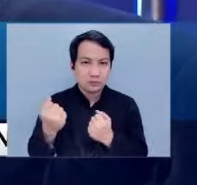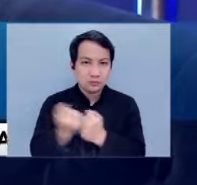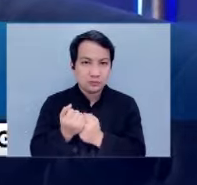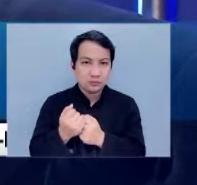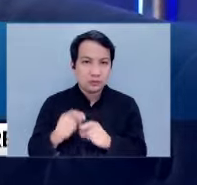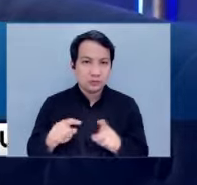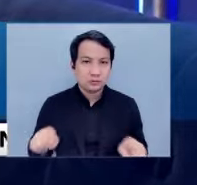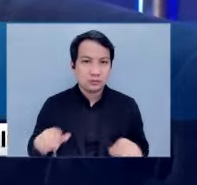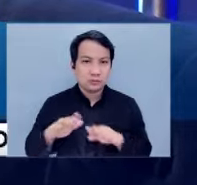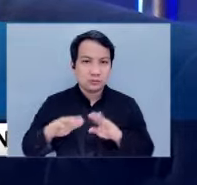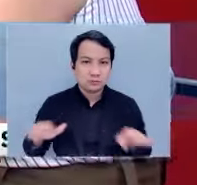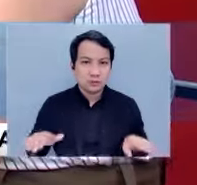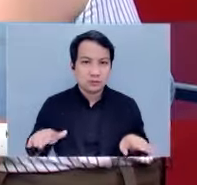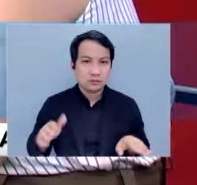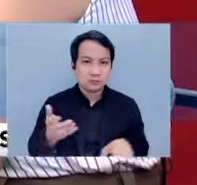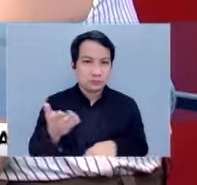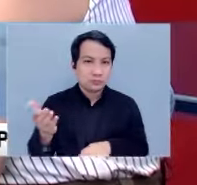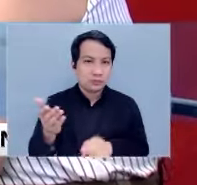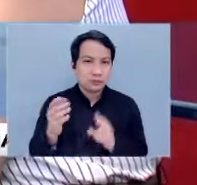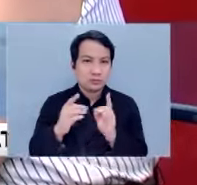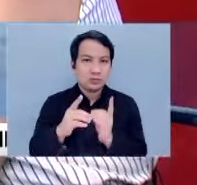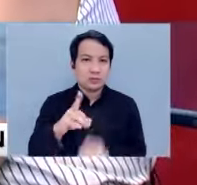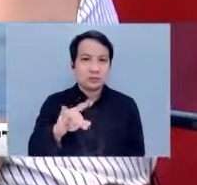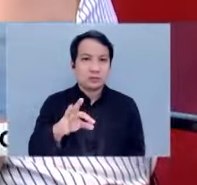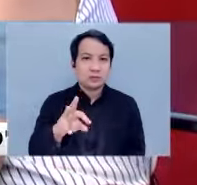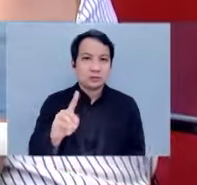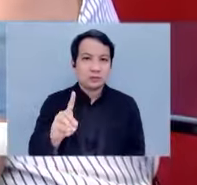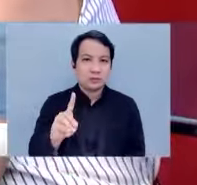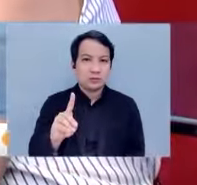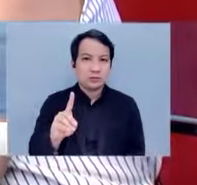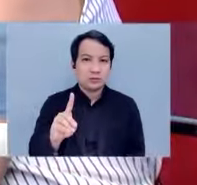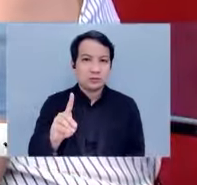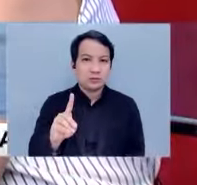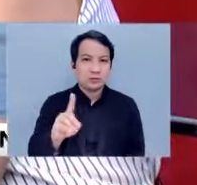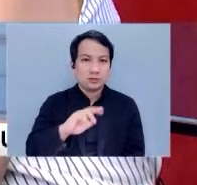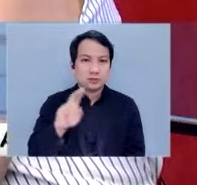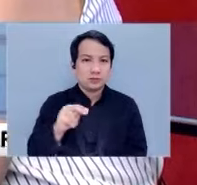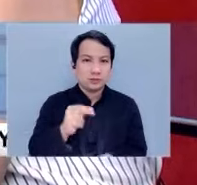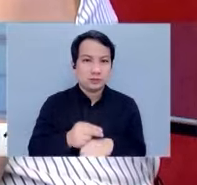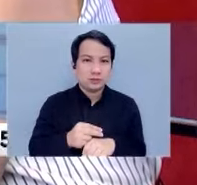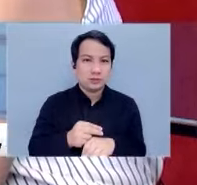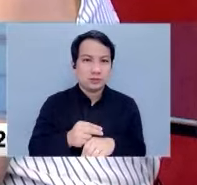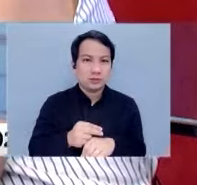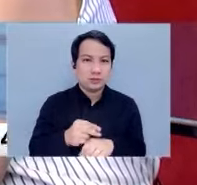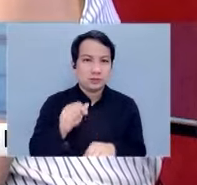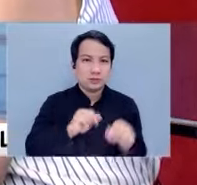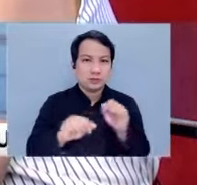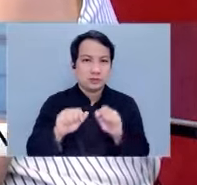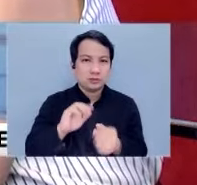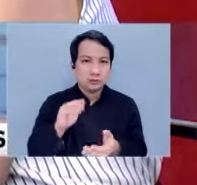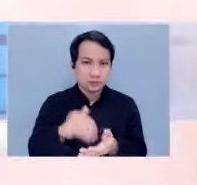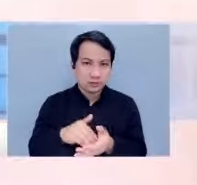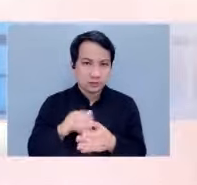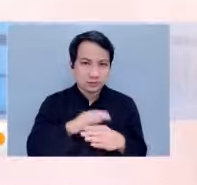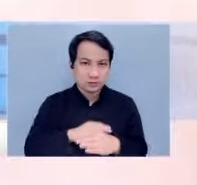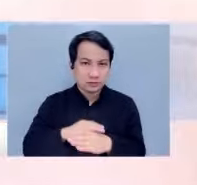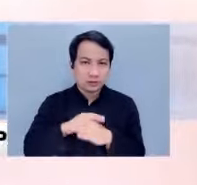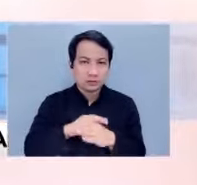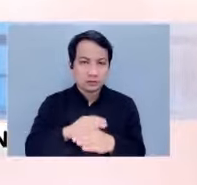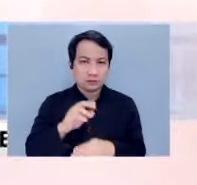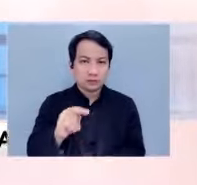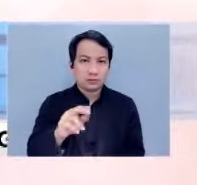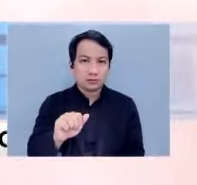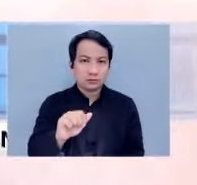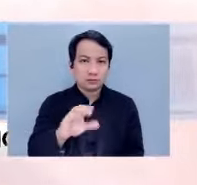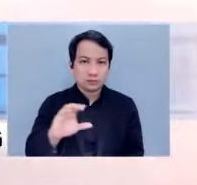Yes, the Department of Social Welfare and Development, yung National Action Center for Child Care, NACC, sila yung